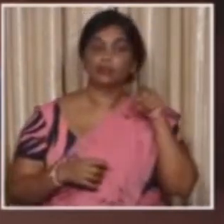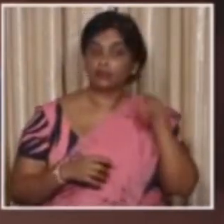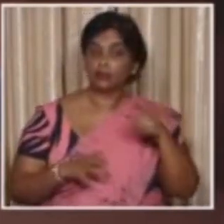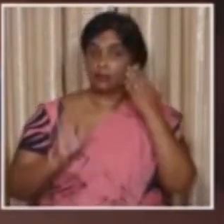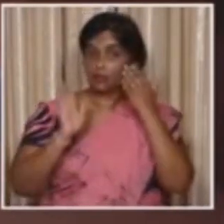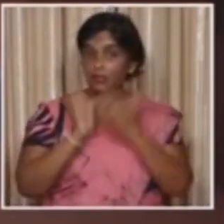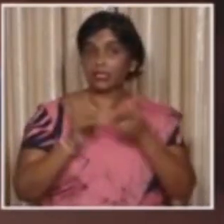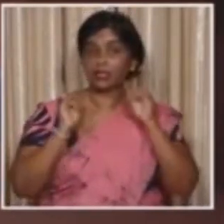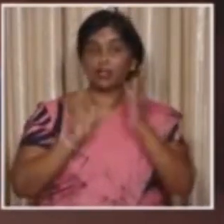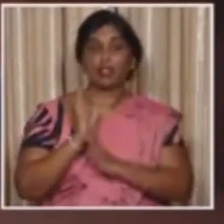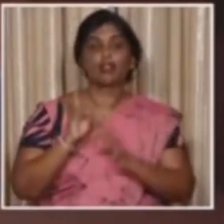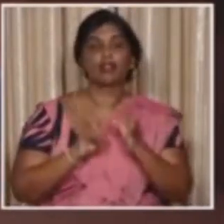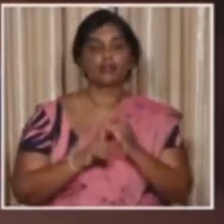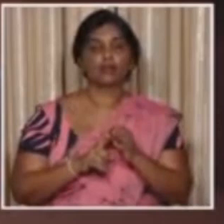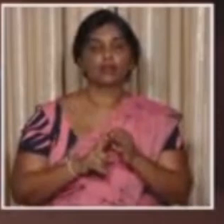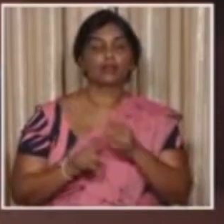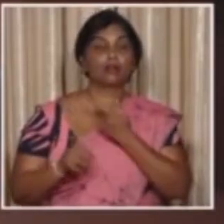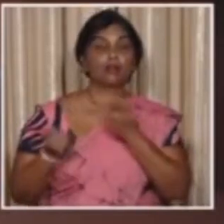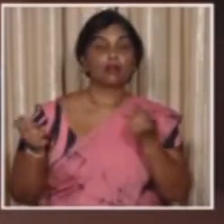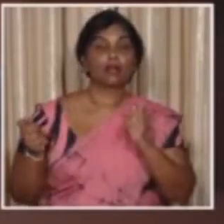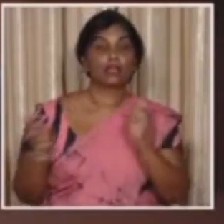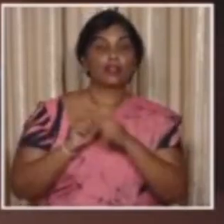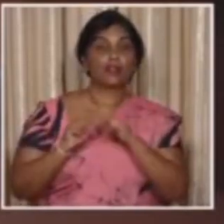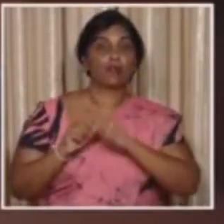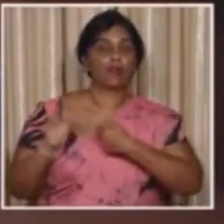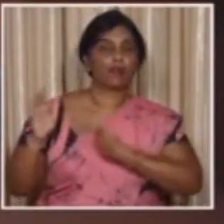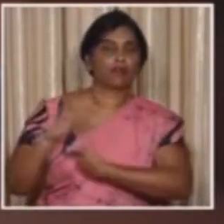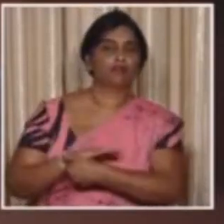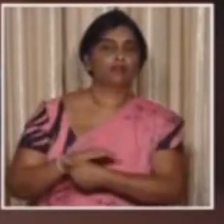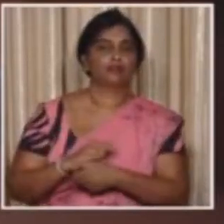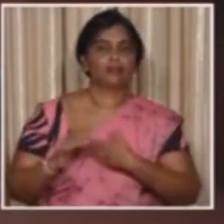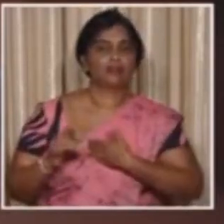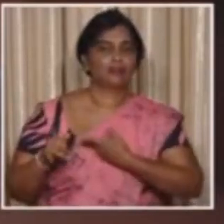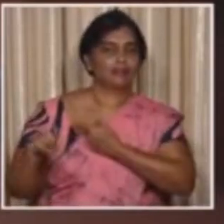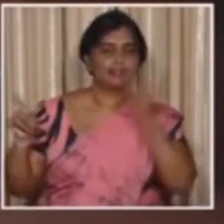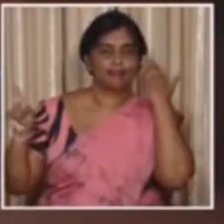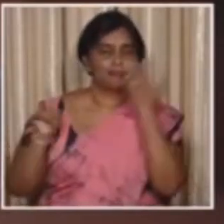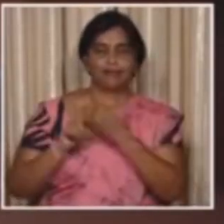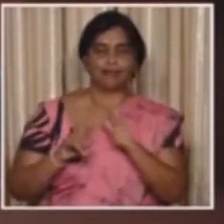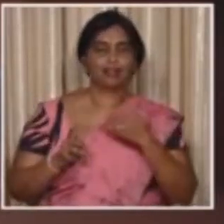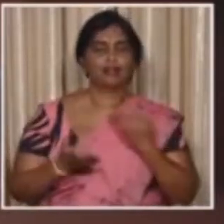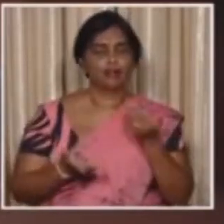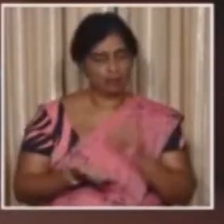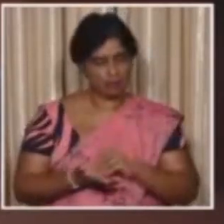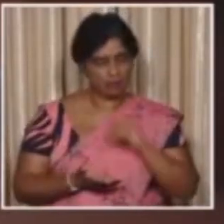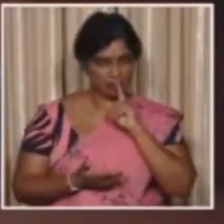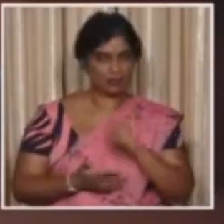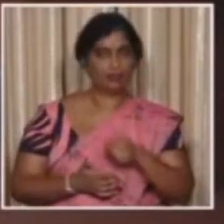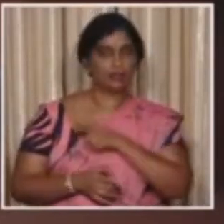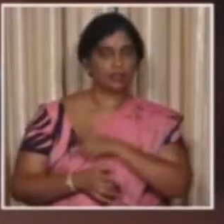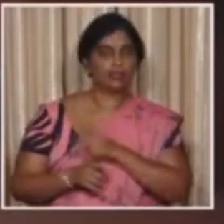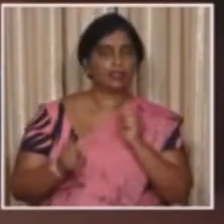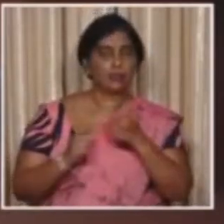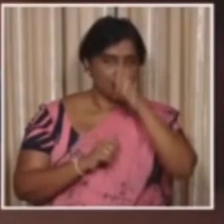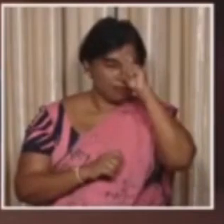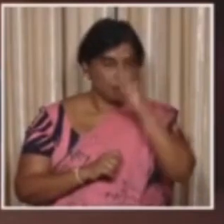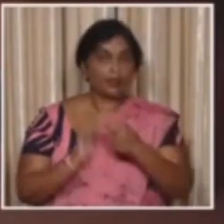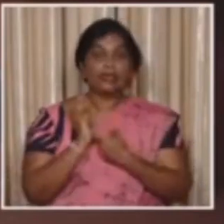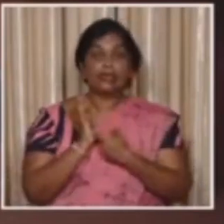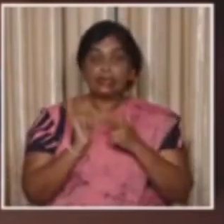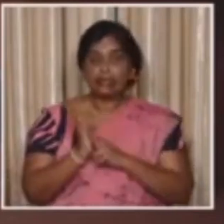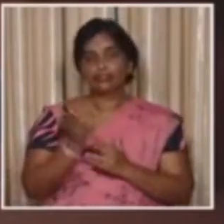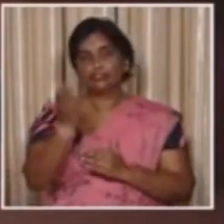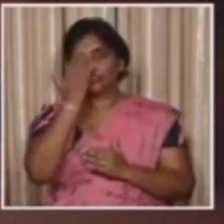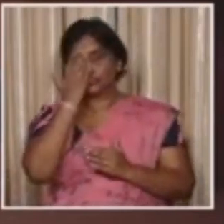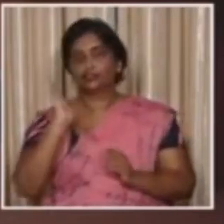කරන ක්‍රීඩා මත කියනවා අපි සම්මි වෙනුවෙන් පිට හිටිනවලු. අපි සම්මි වෙනුවෙන් පිට ඉන්නේ මම නැවතත් කියනවා. ඒ සම්මි කියන මහත්මයා රූපවාහිනිය දැකලා